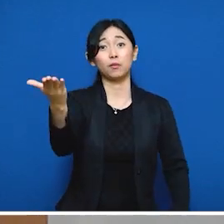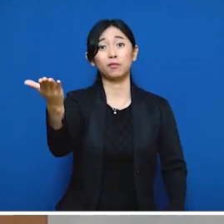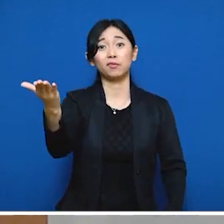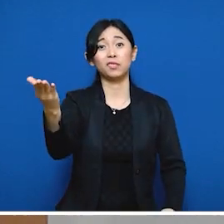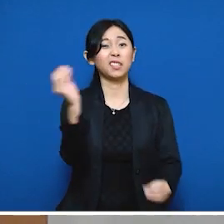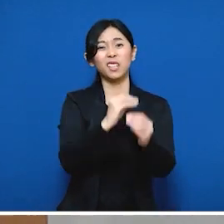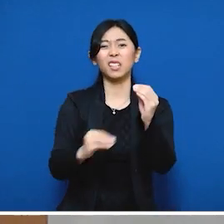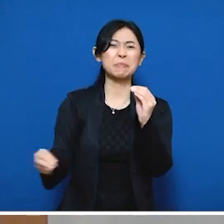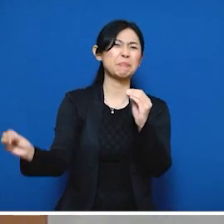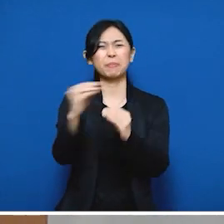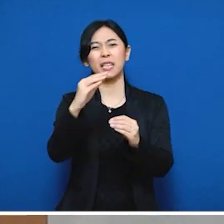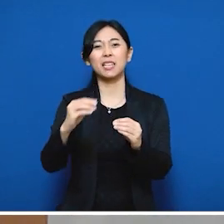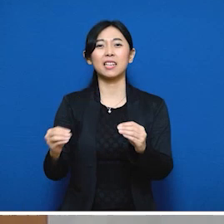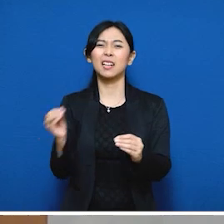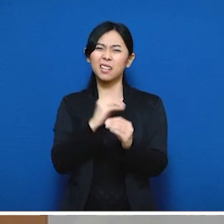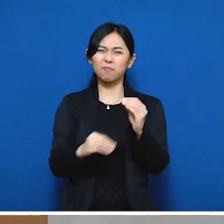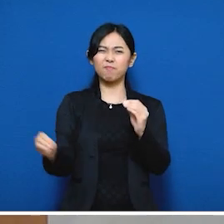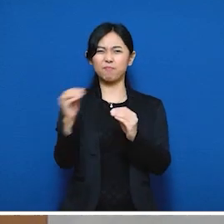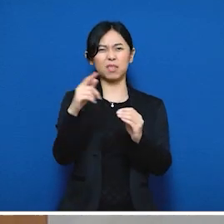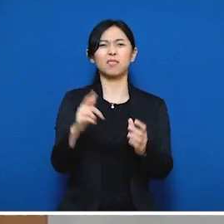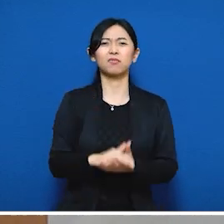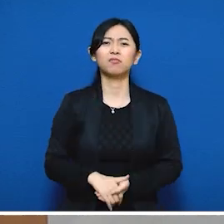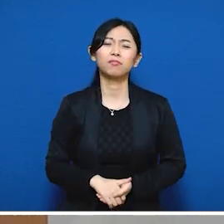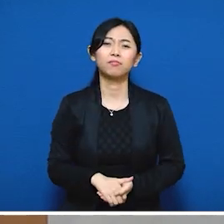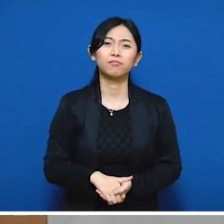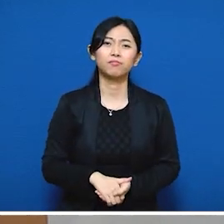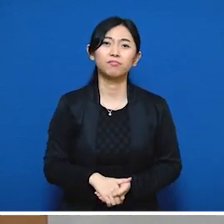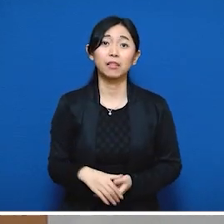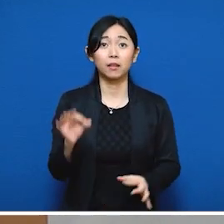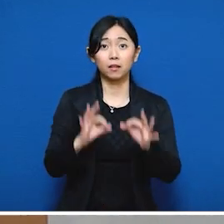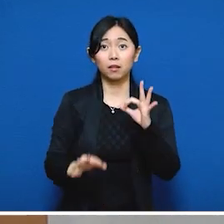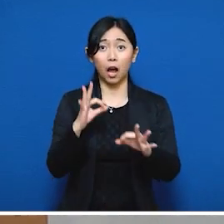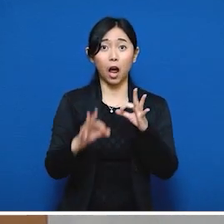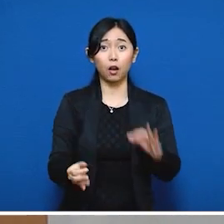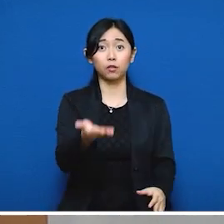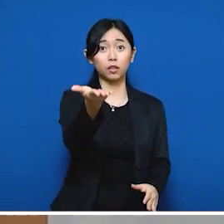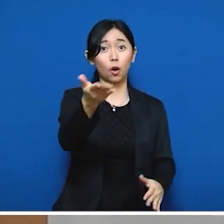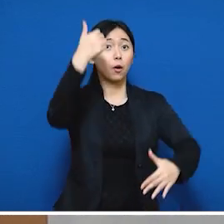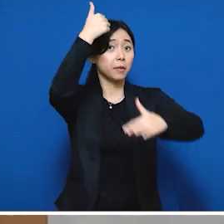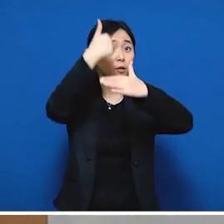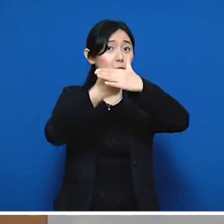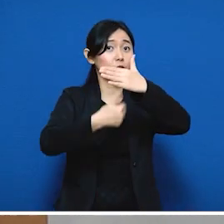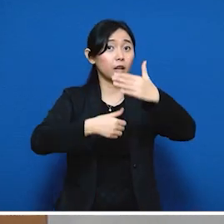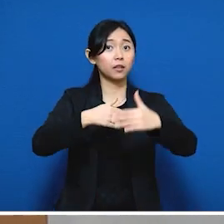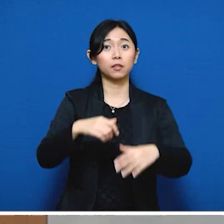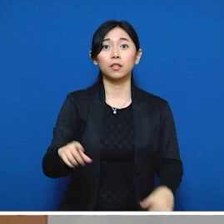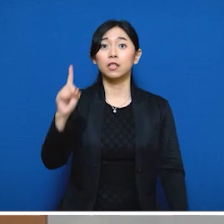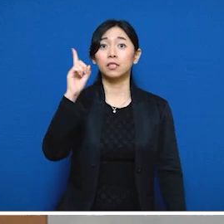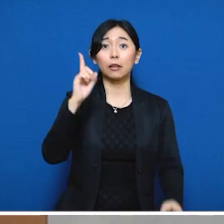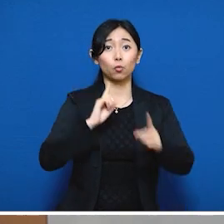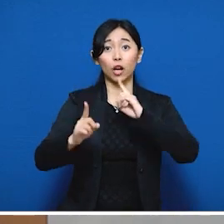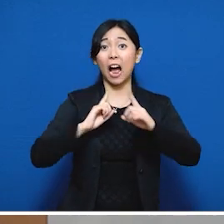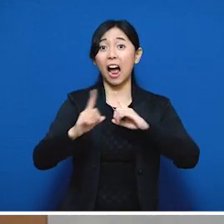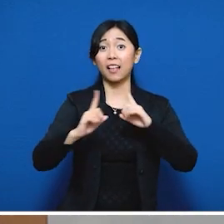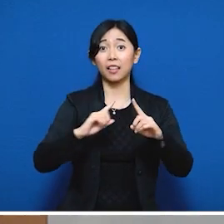bahkan lebih lagi daripada itu, jika engkau menyembunyikan sepatah kata